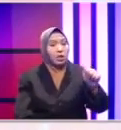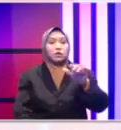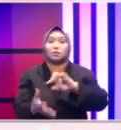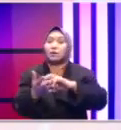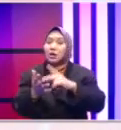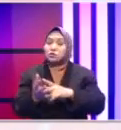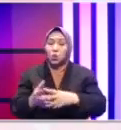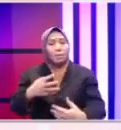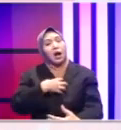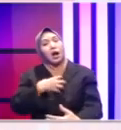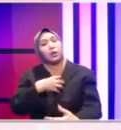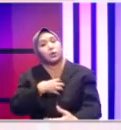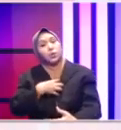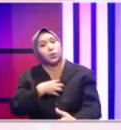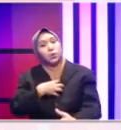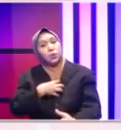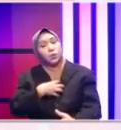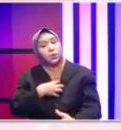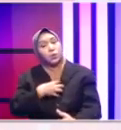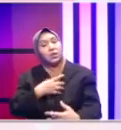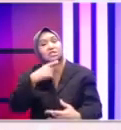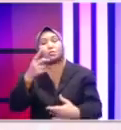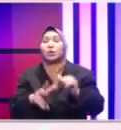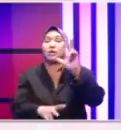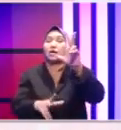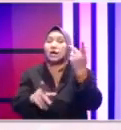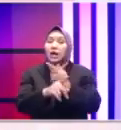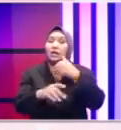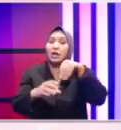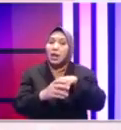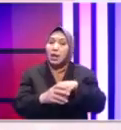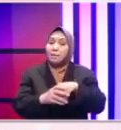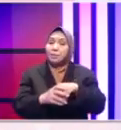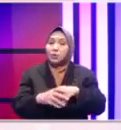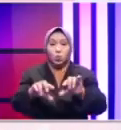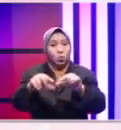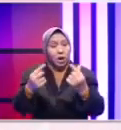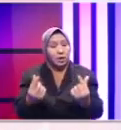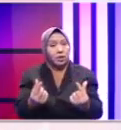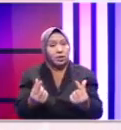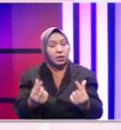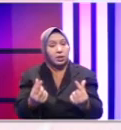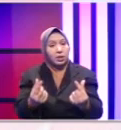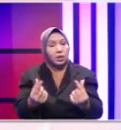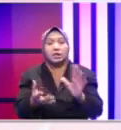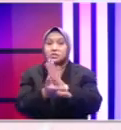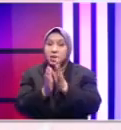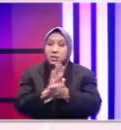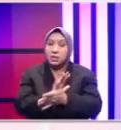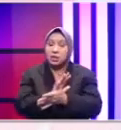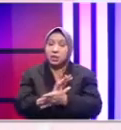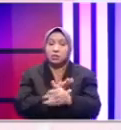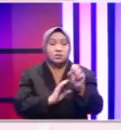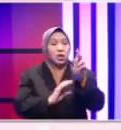ia bermaksud mengadu Iya disebut tiga kali di dalam di dalam Alquran Jogja Jadi